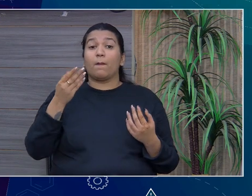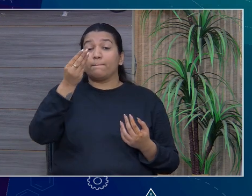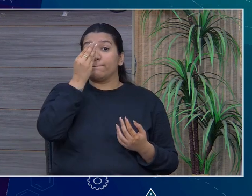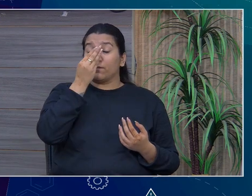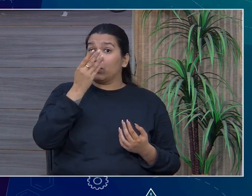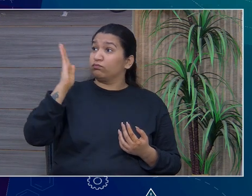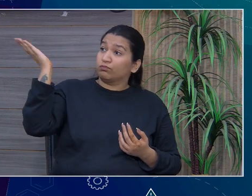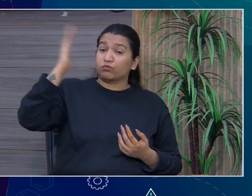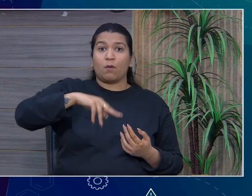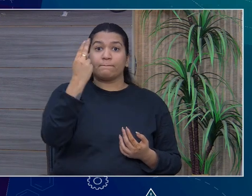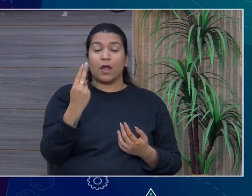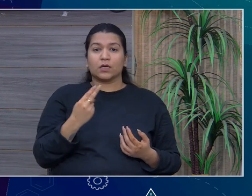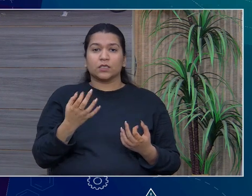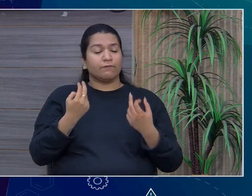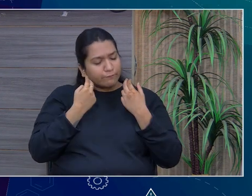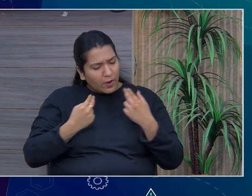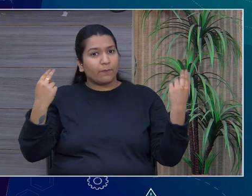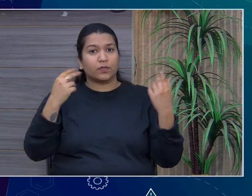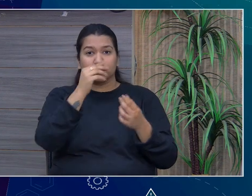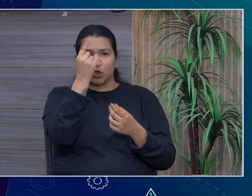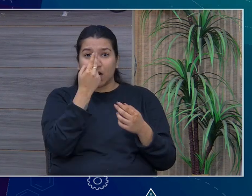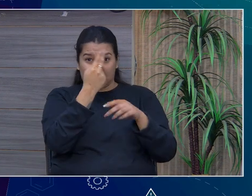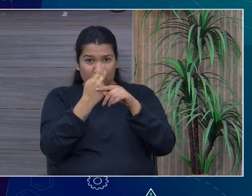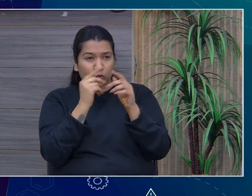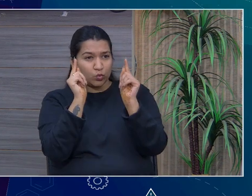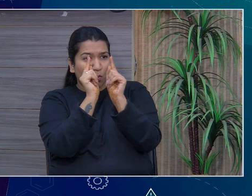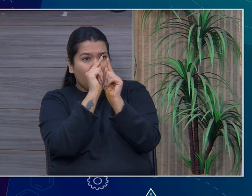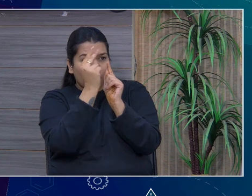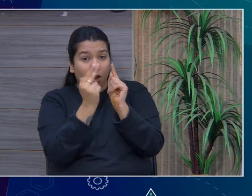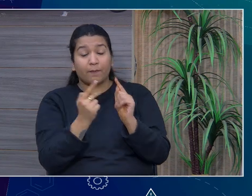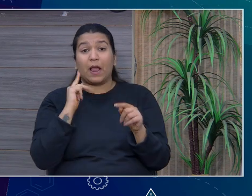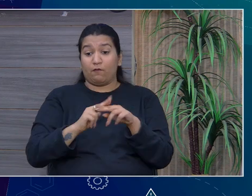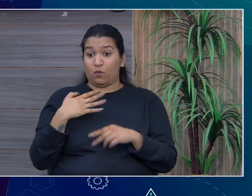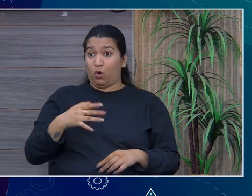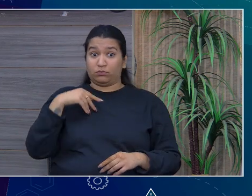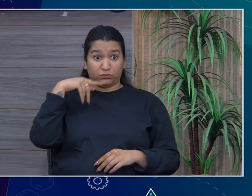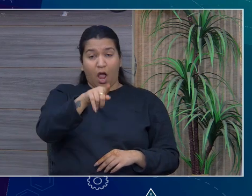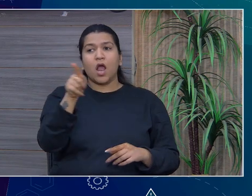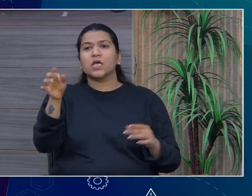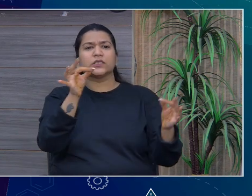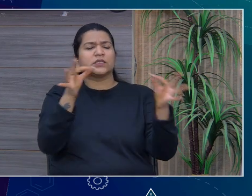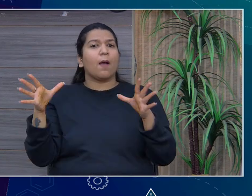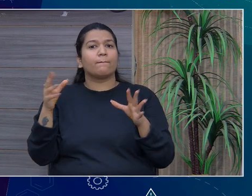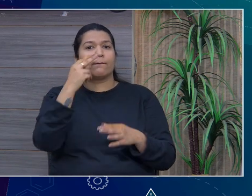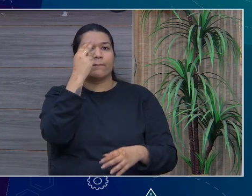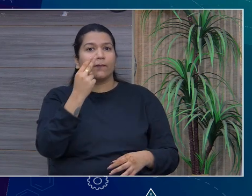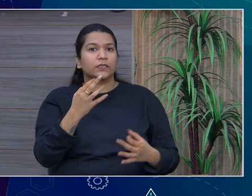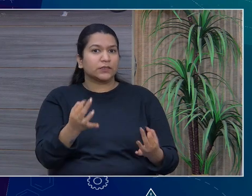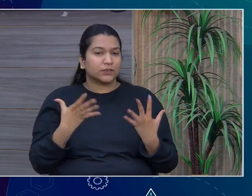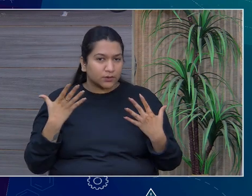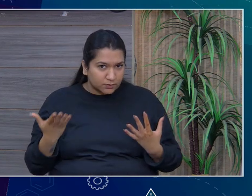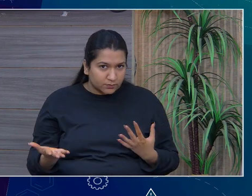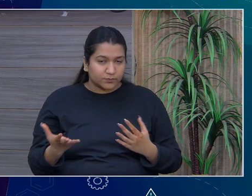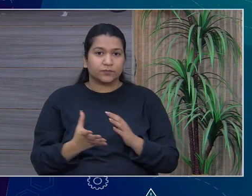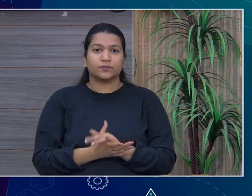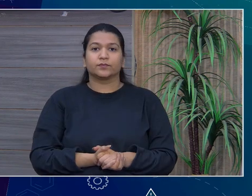थे, बिशन सिंह जी एक बहुत बड़ा नाम था, जो मतलब उनको कह दिया जाए कि हमें ये चित्र बनाना है तो आपको वह बहु वैसे ही एक्स बना के दिया करते थे। तो यस, उस काल